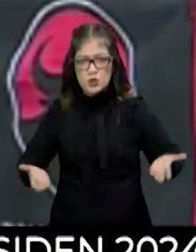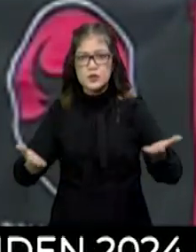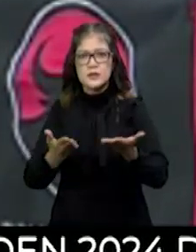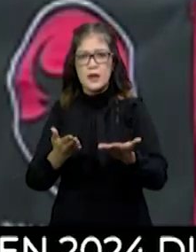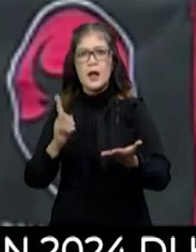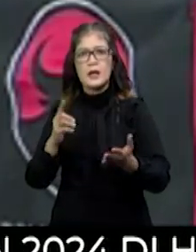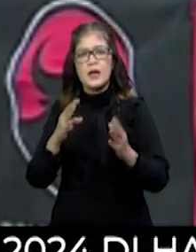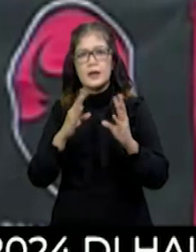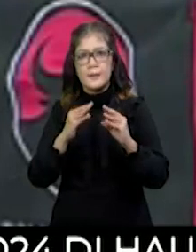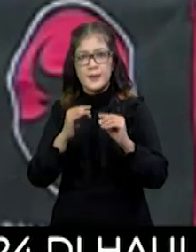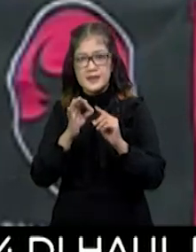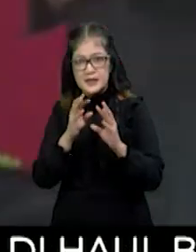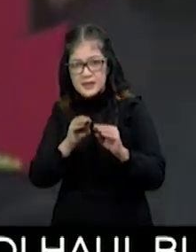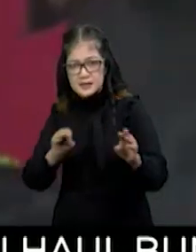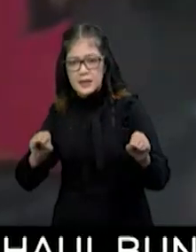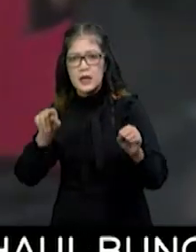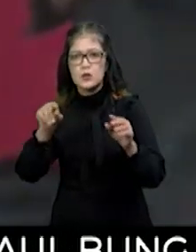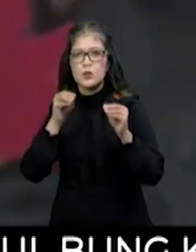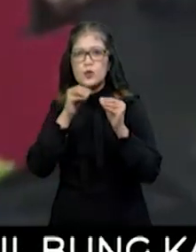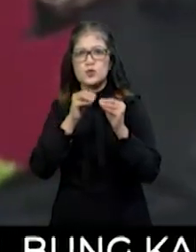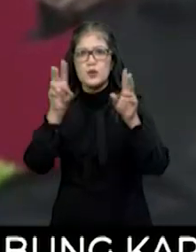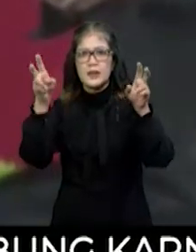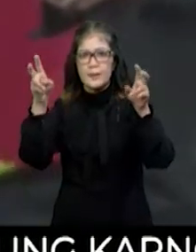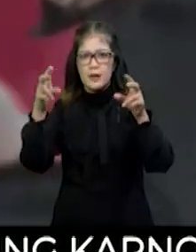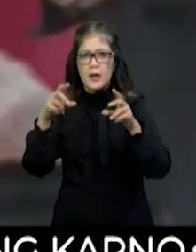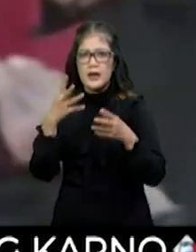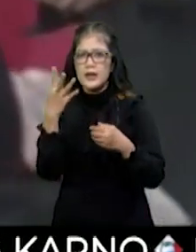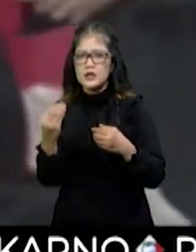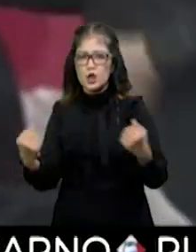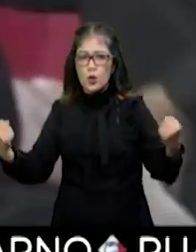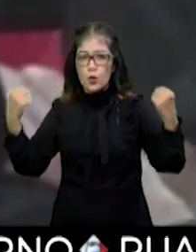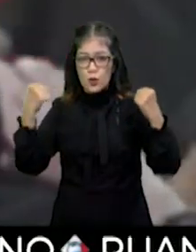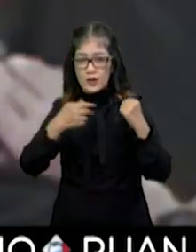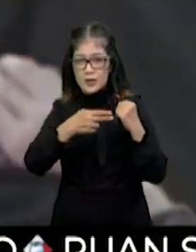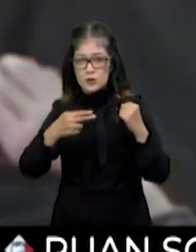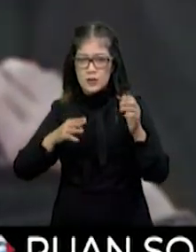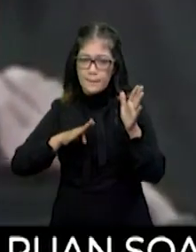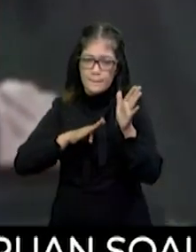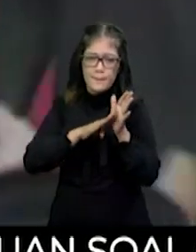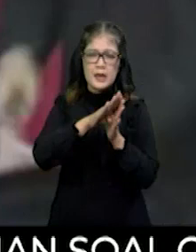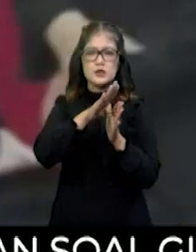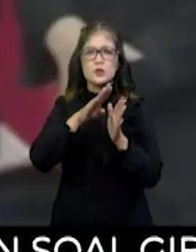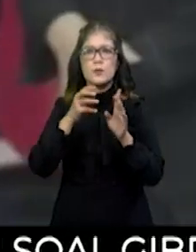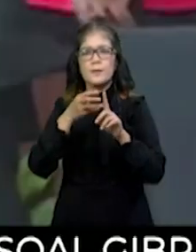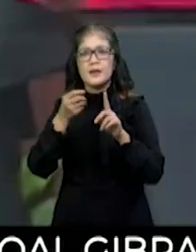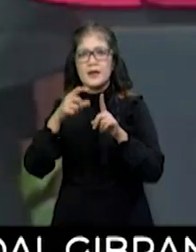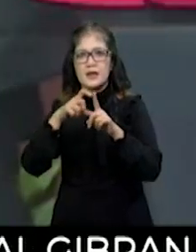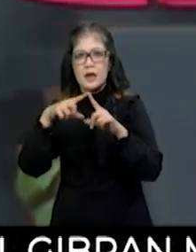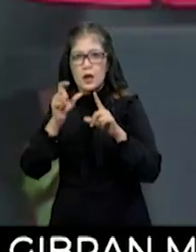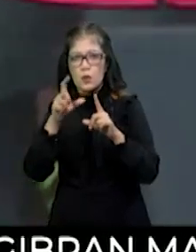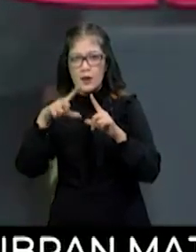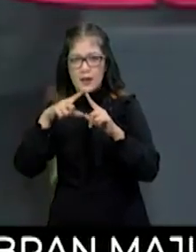PDIP hari ini mengusung tema Desa kuat Indonesia maju dan berdaulat Sekjen PDIP menjelaskan Indonesia memiliki